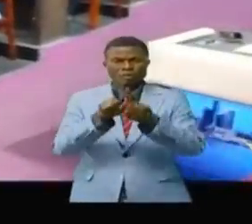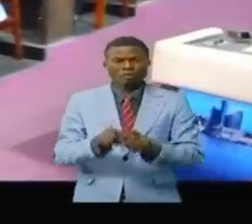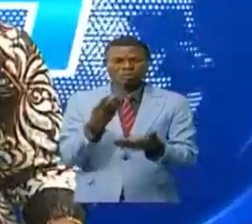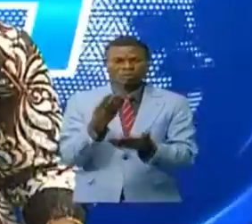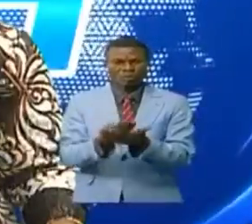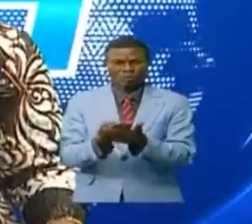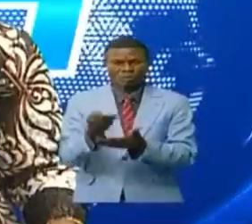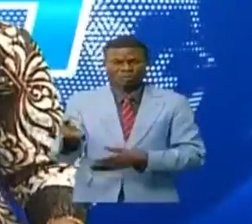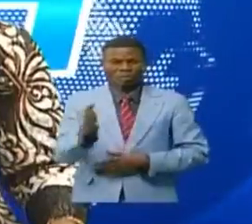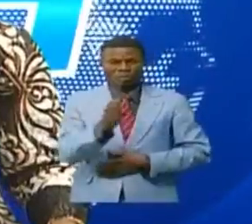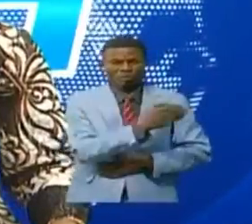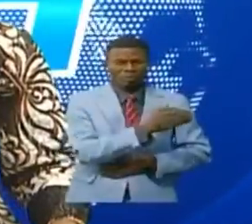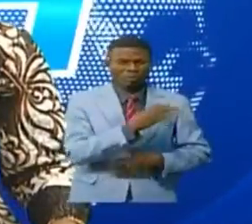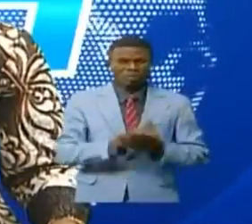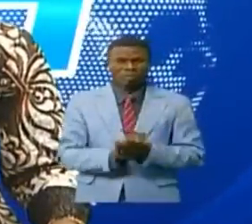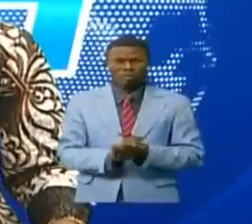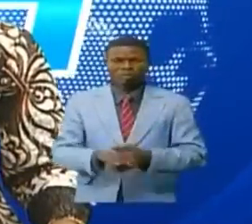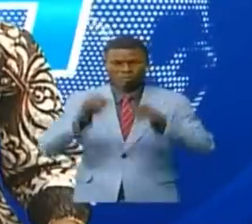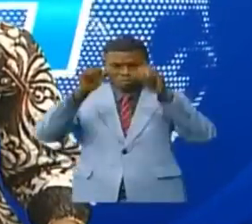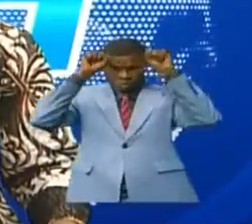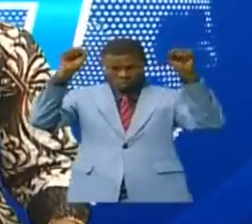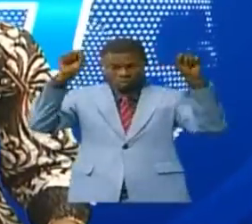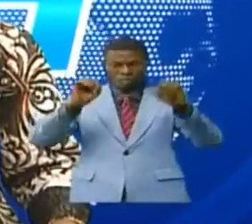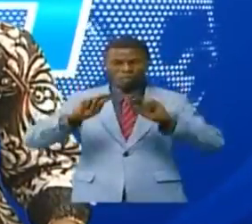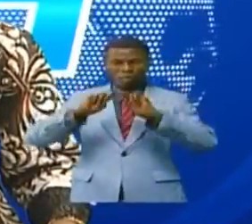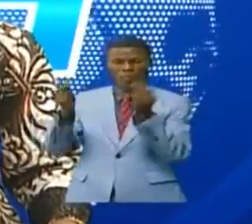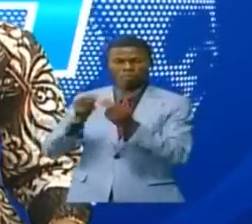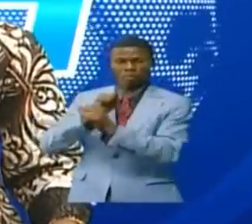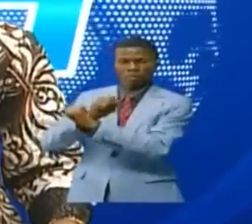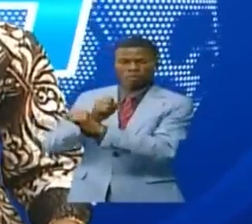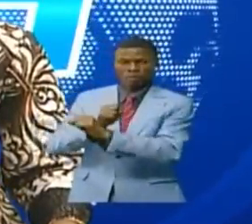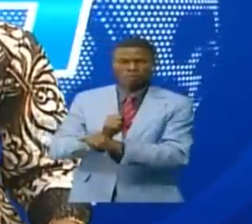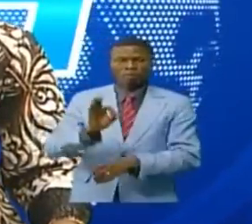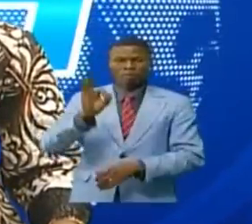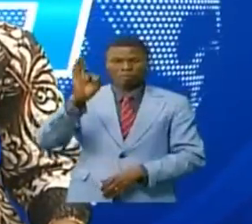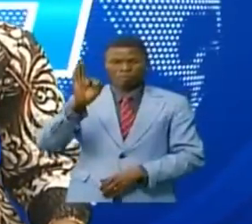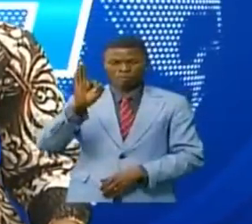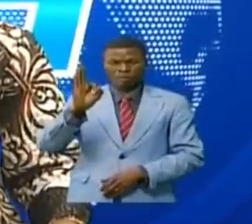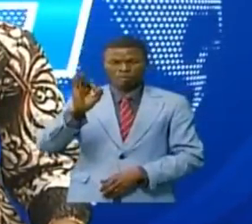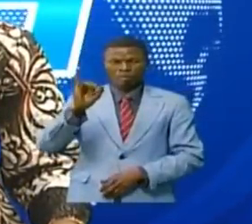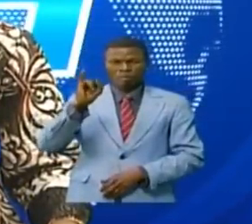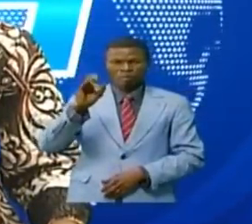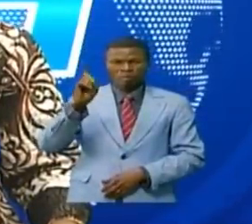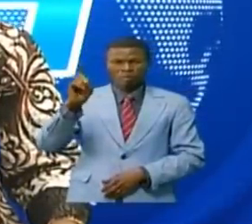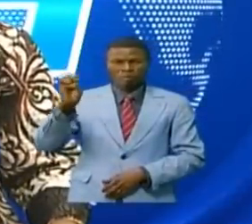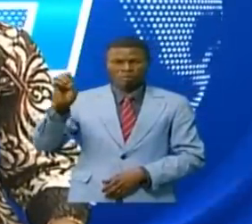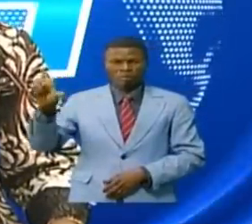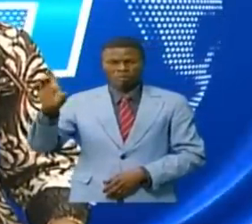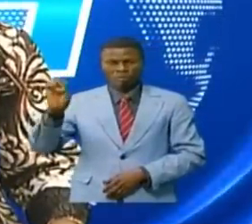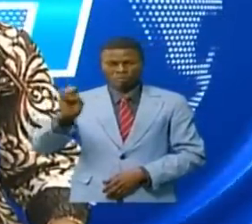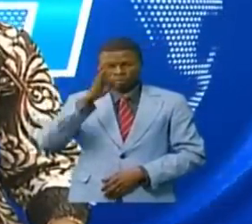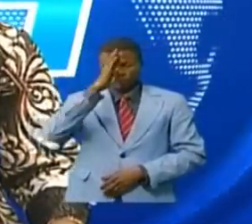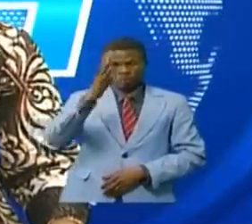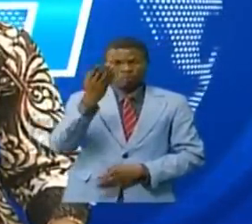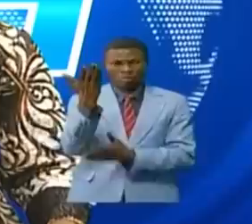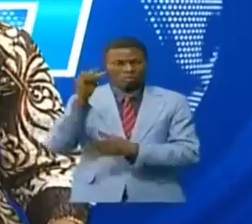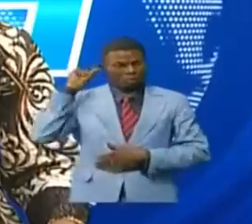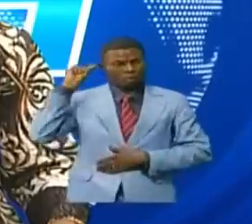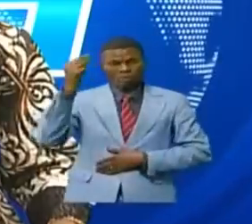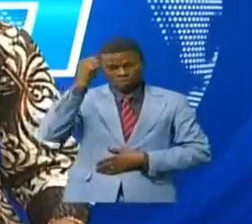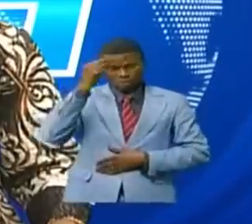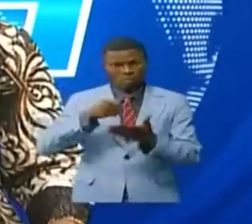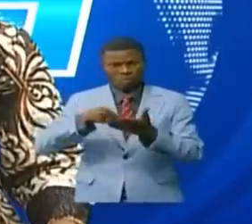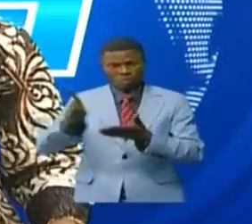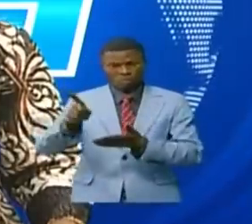budget. Et puis le président de l'intersyndicale Fidel Kayinga a au cours d'un point de presse demandé au gouvernement de payer